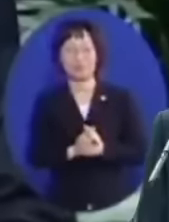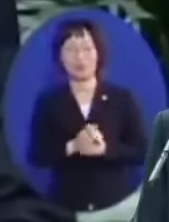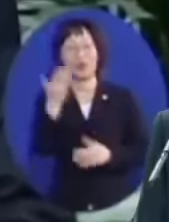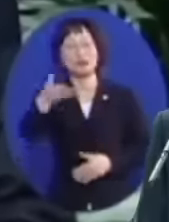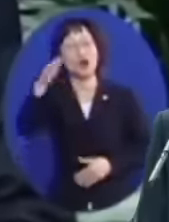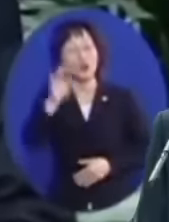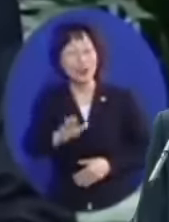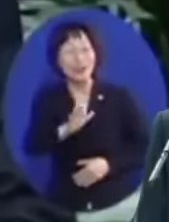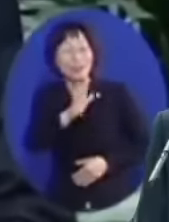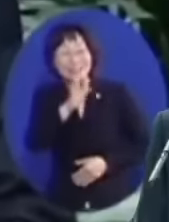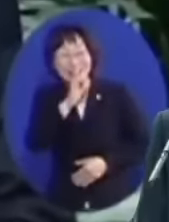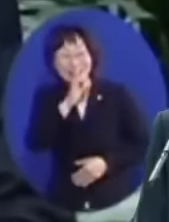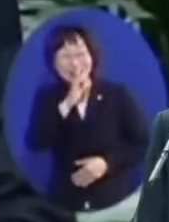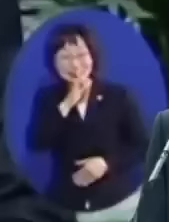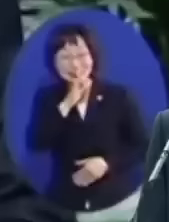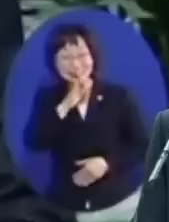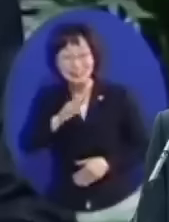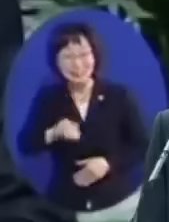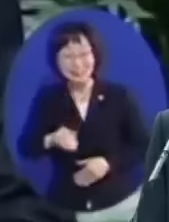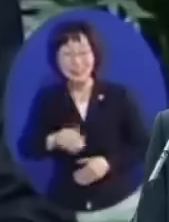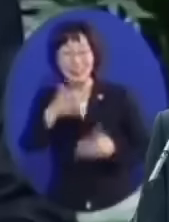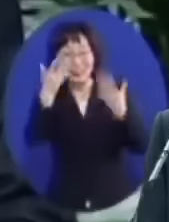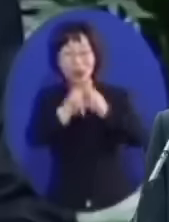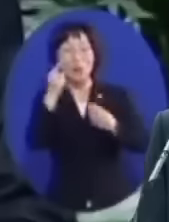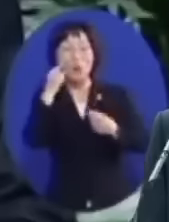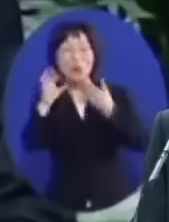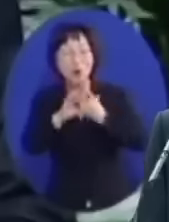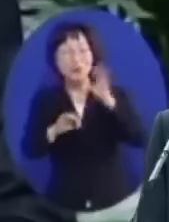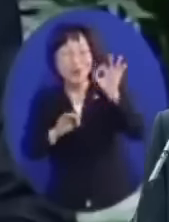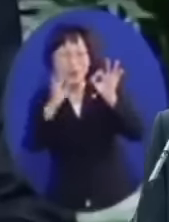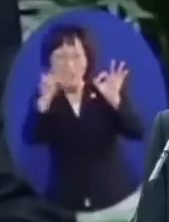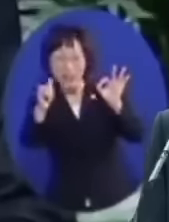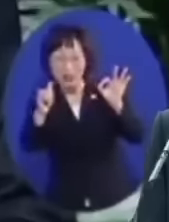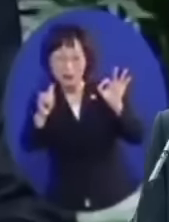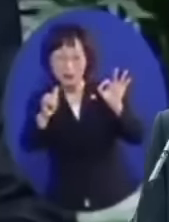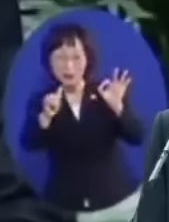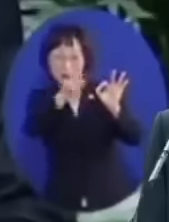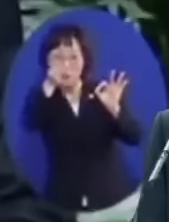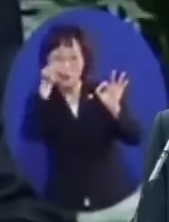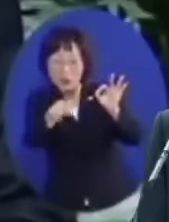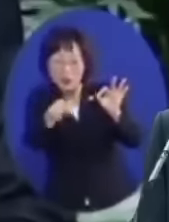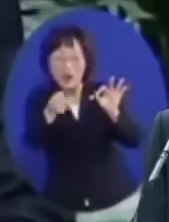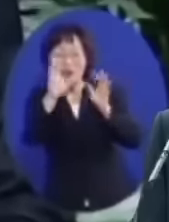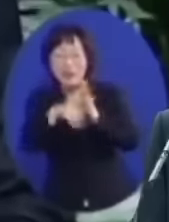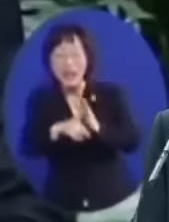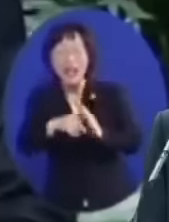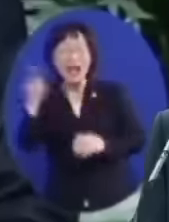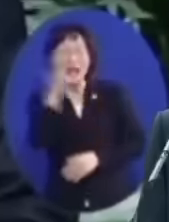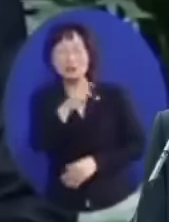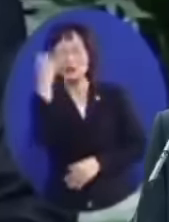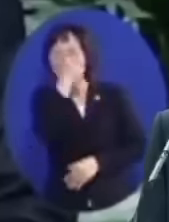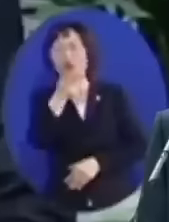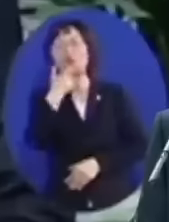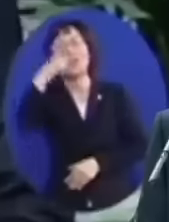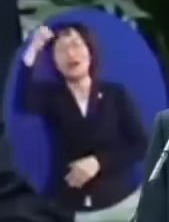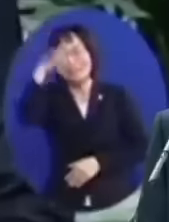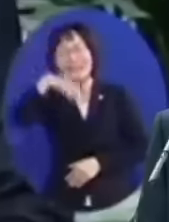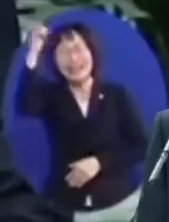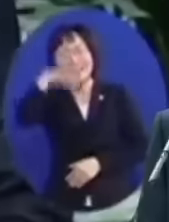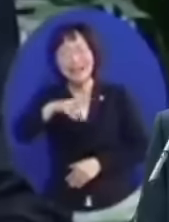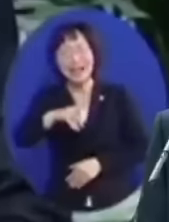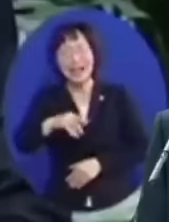그런데 사실은 보면 심리학자들이 10사람을 지적할 때 아무 조사도 안 하고 그냥 학적부에서